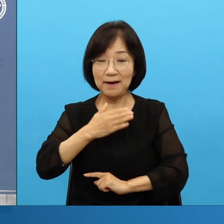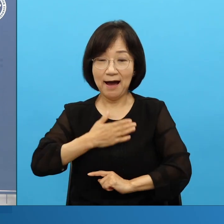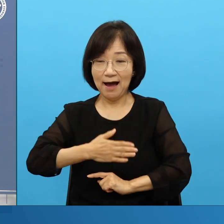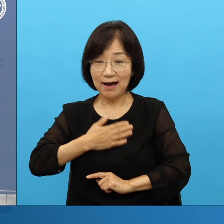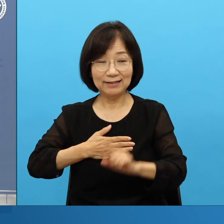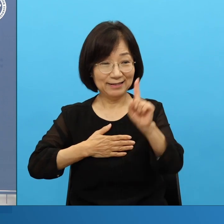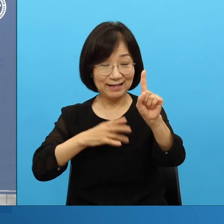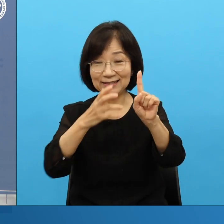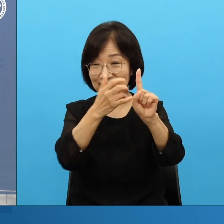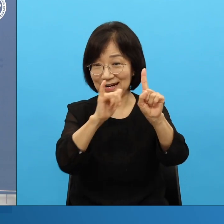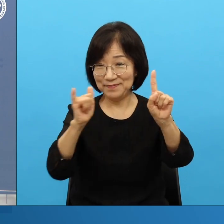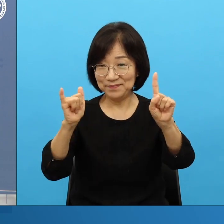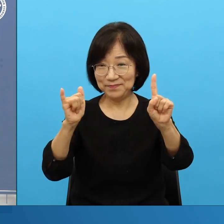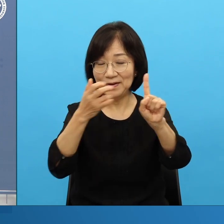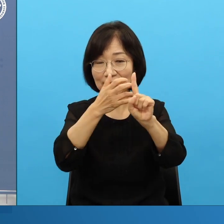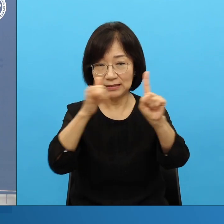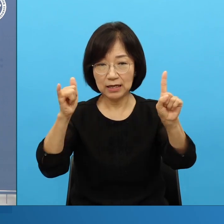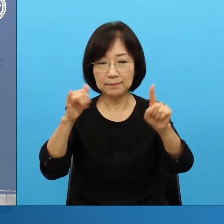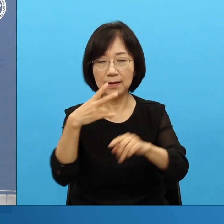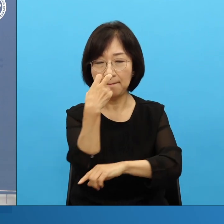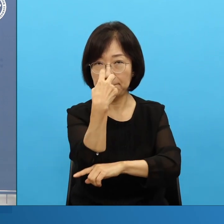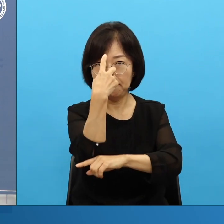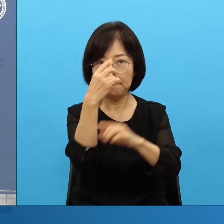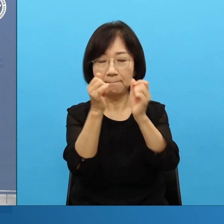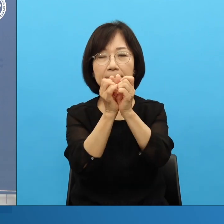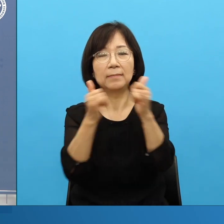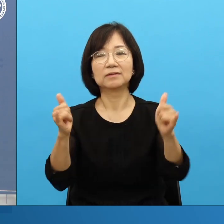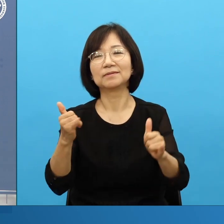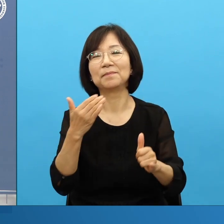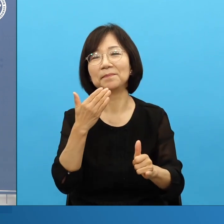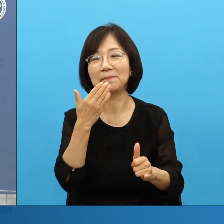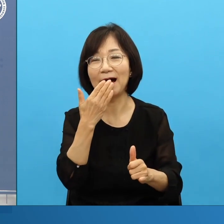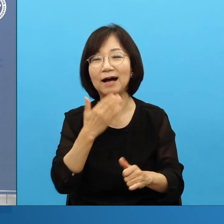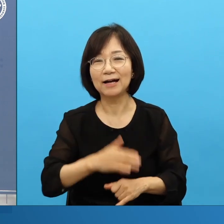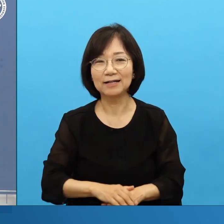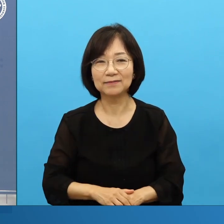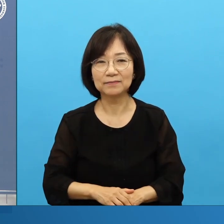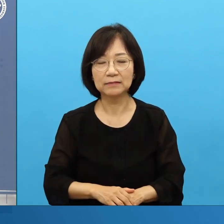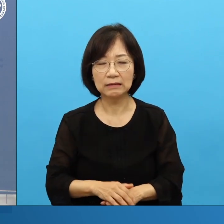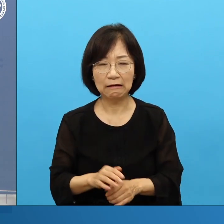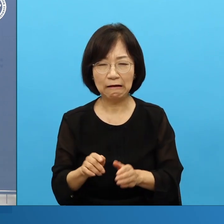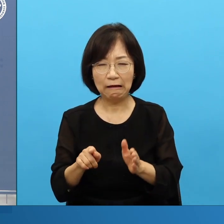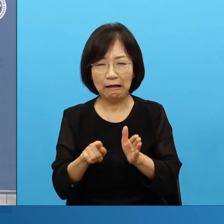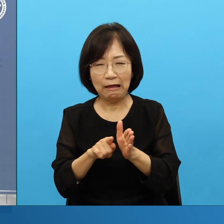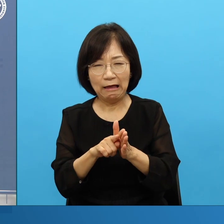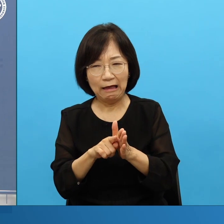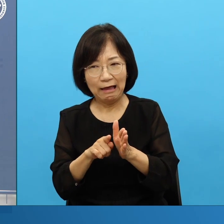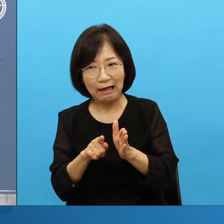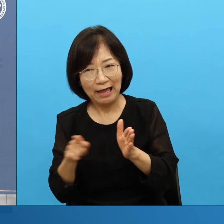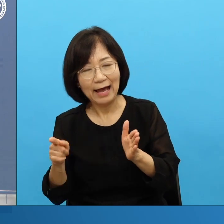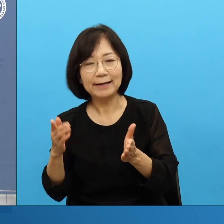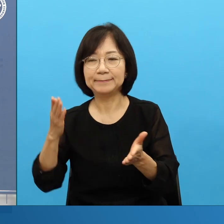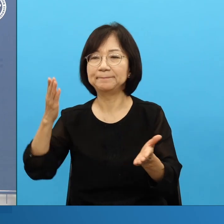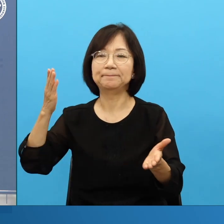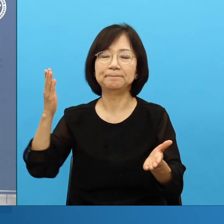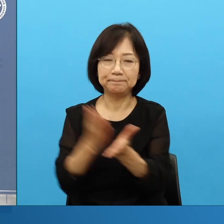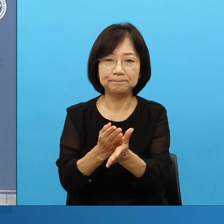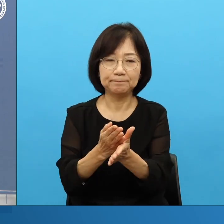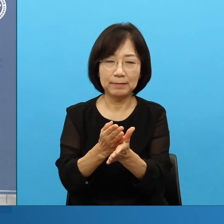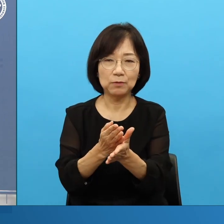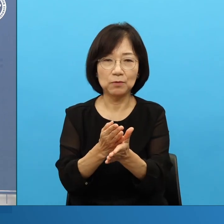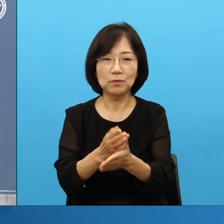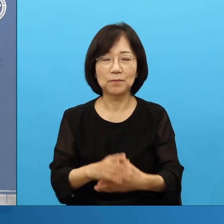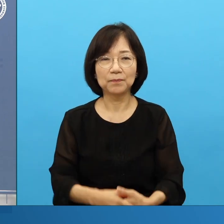It's because you don't know what prayer is, but even the prayer of 믿으시길 one person 바랍니다. can raise up the 불신앙 partisans of 싹 God. 없애고 레이저로 갑니다. 불신앙 싹 없애고 믿음 잡고